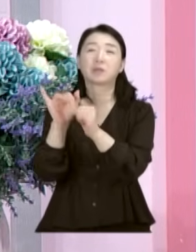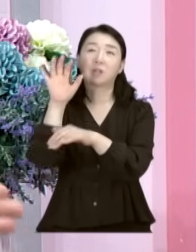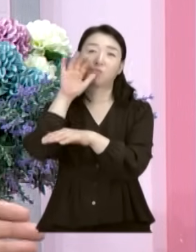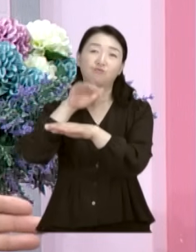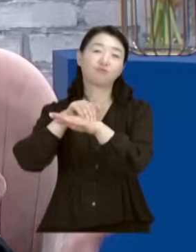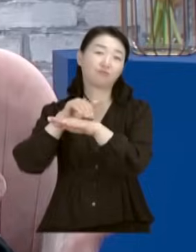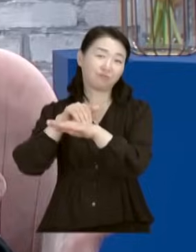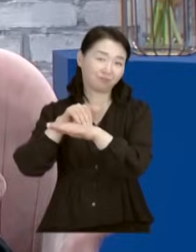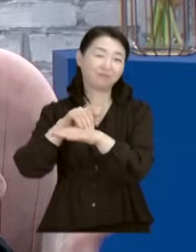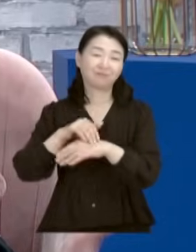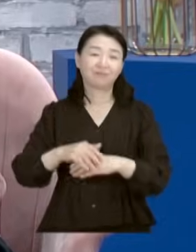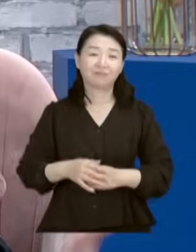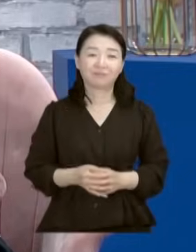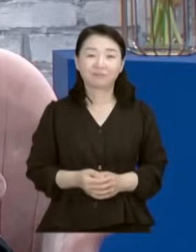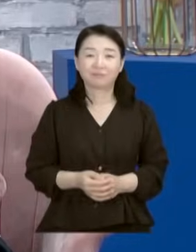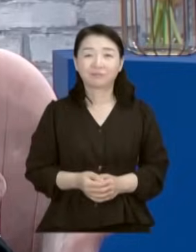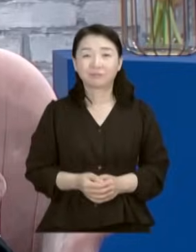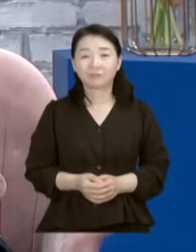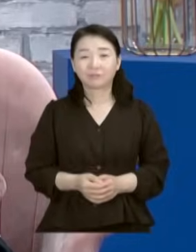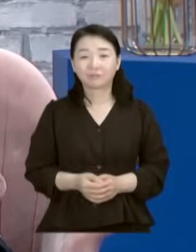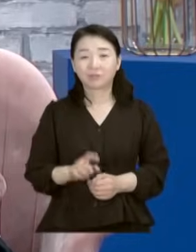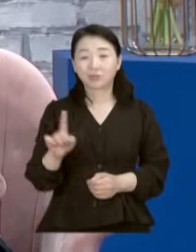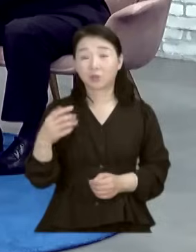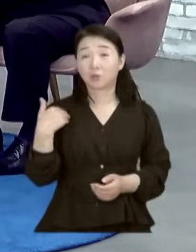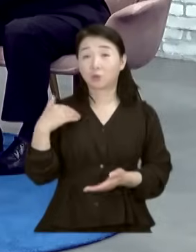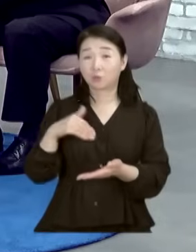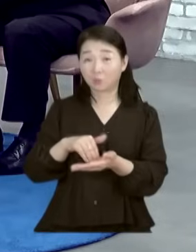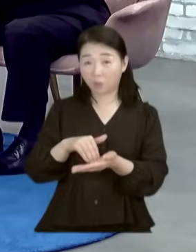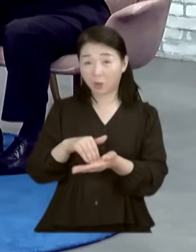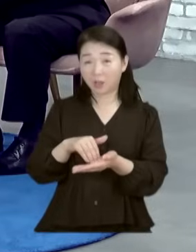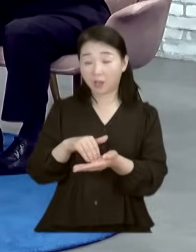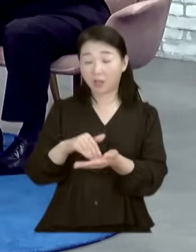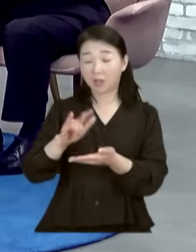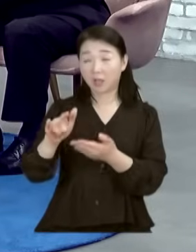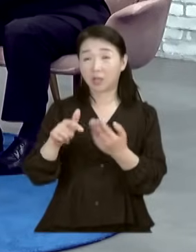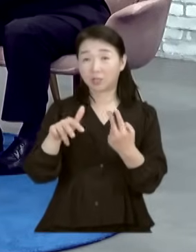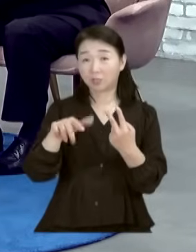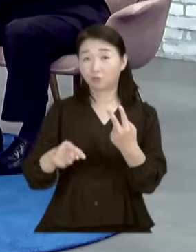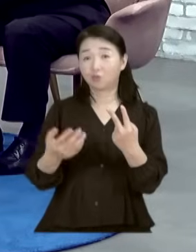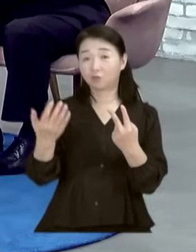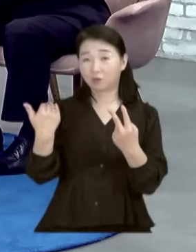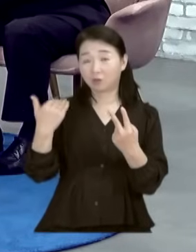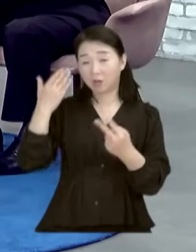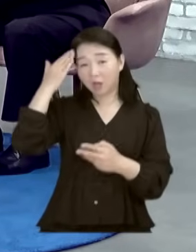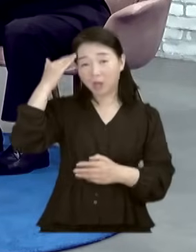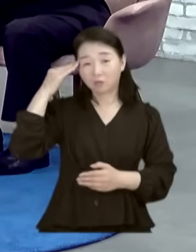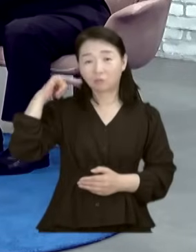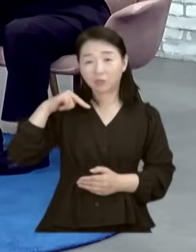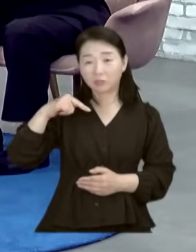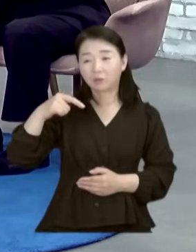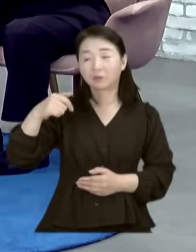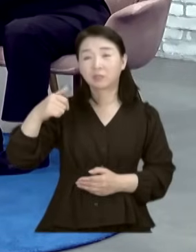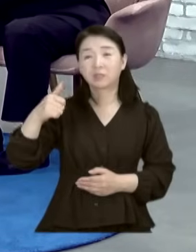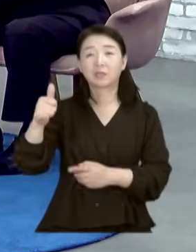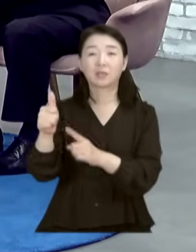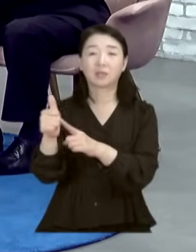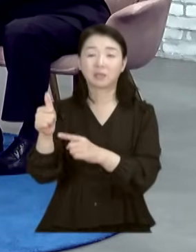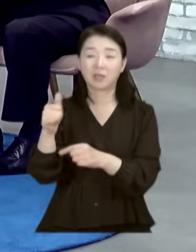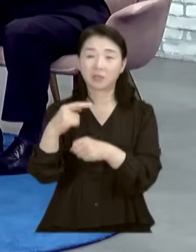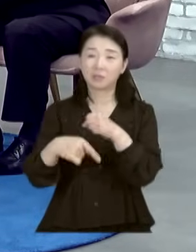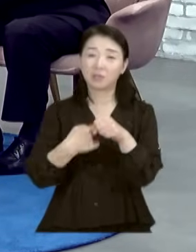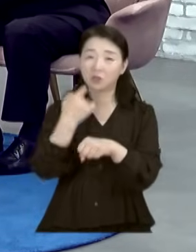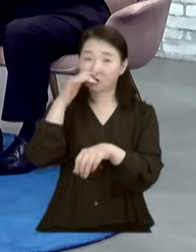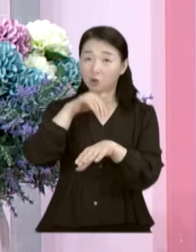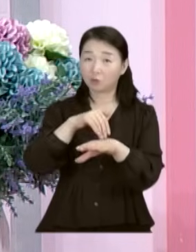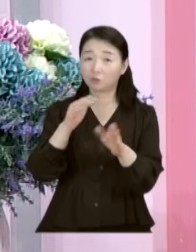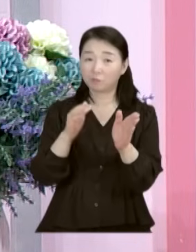담당자로 훈련을 시킬 거예요 그래서 거기로 돌아가기 2주 전에 한국에서이 아이가 1년